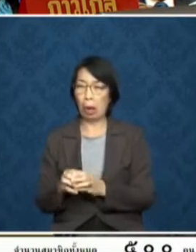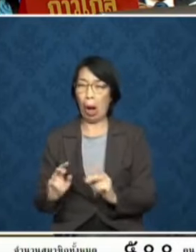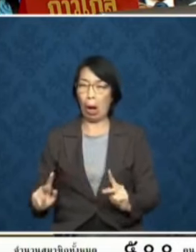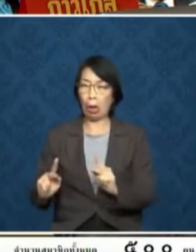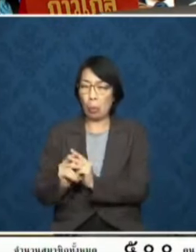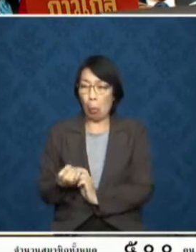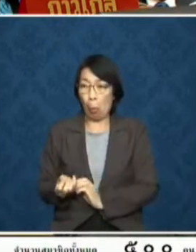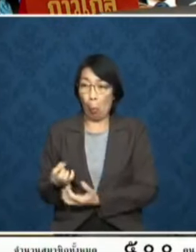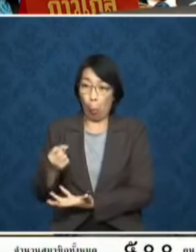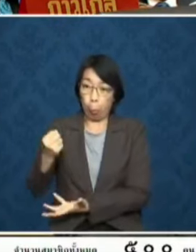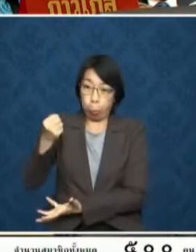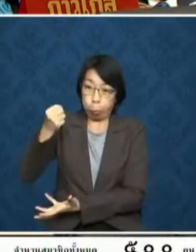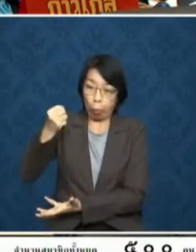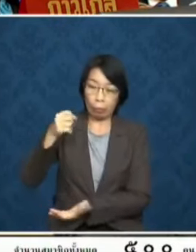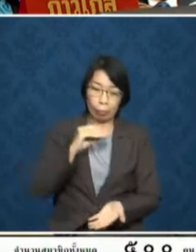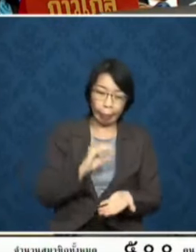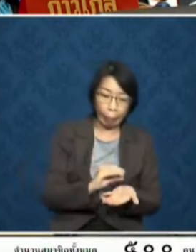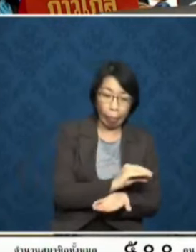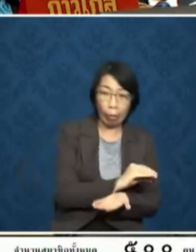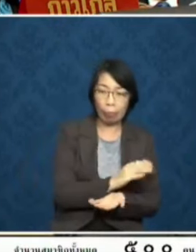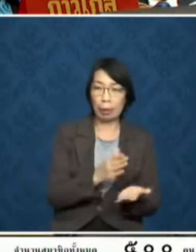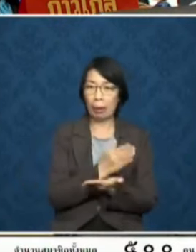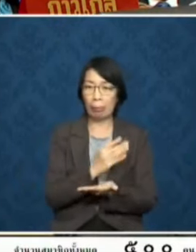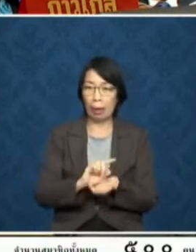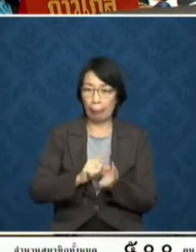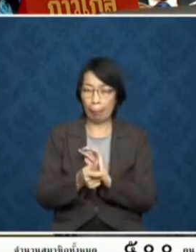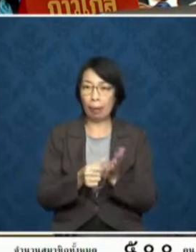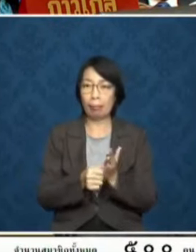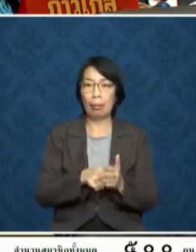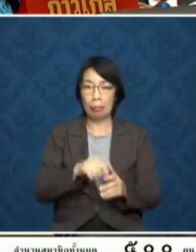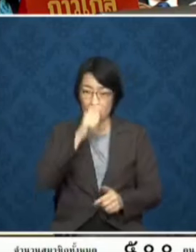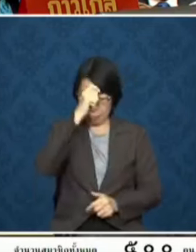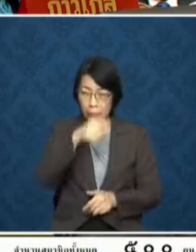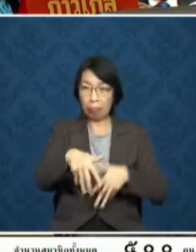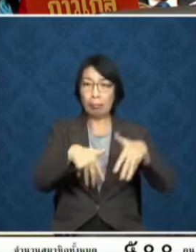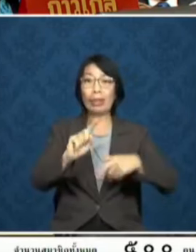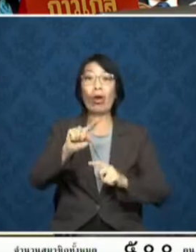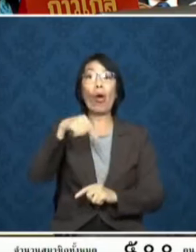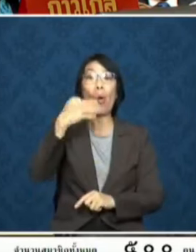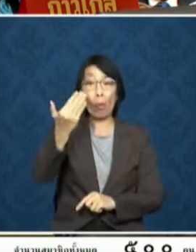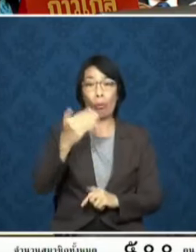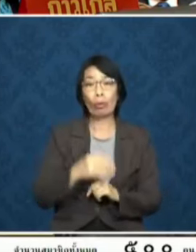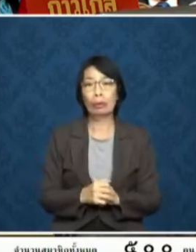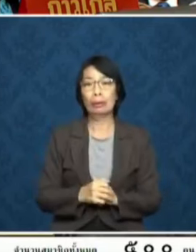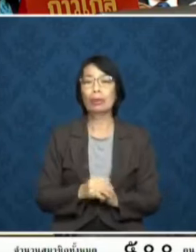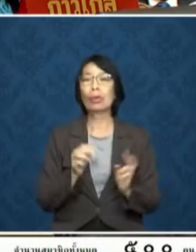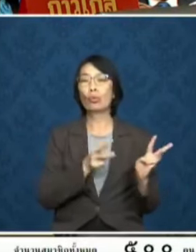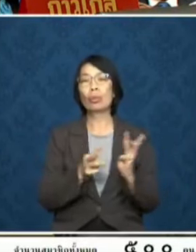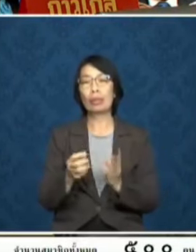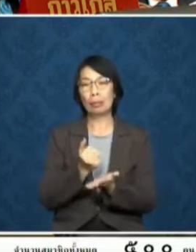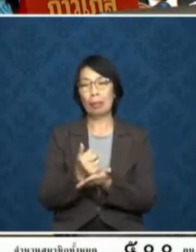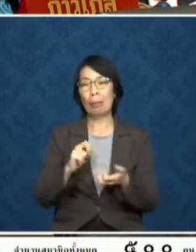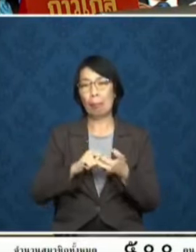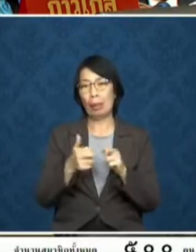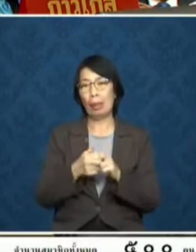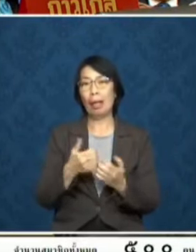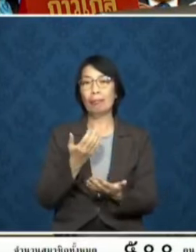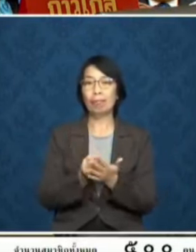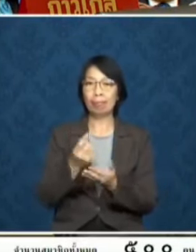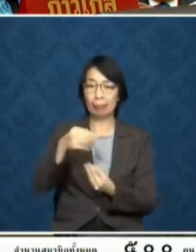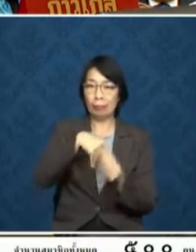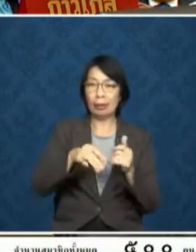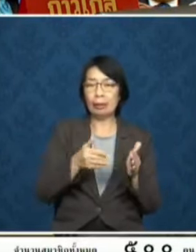งหนึ่งแต่จัดสรรผลประโยชน์เหล่านี้ให้ประชาชนเป็นที่ตั้งค่ะวิธีการเช่นนี้จะเป็นการแก้ปัญหาเศรษฐกิจที่